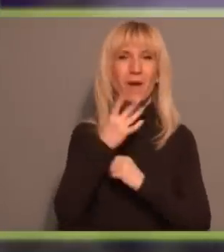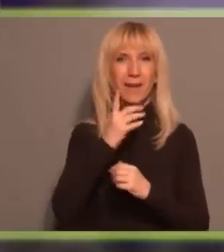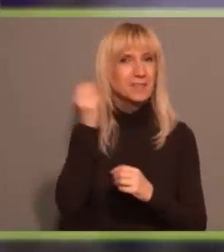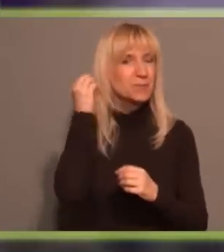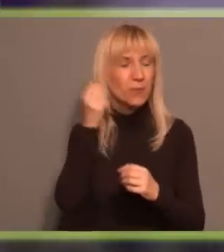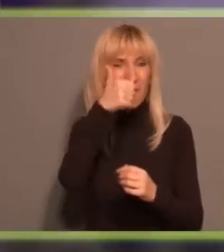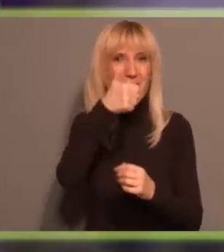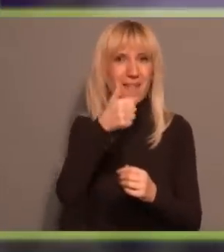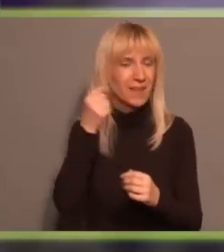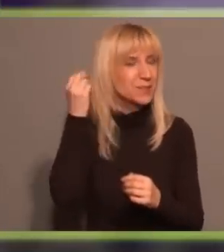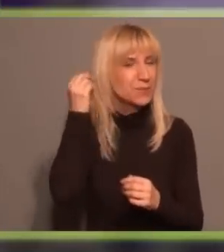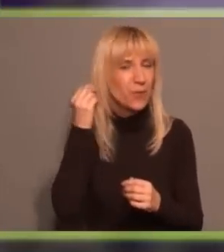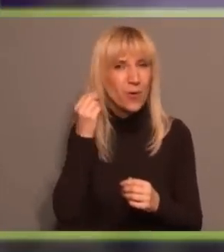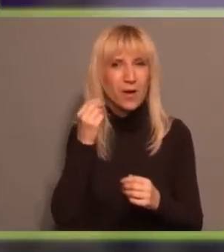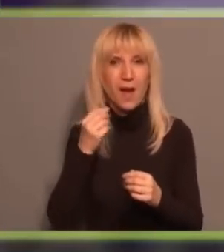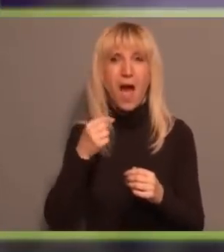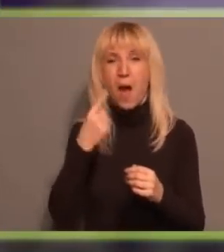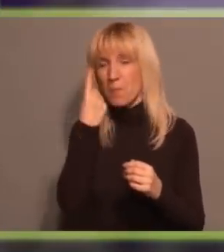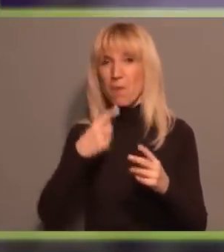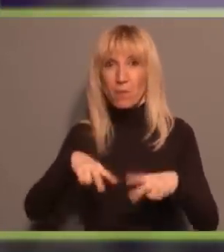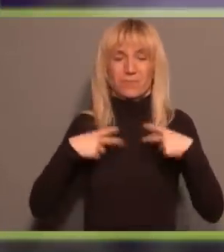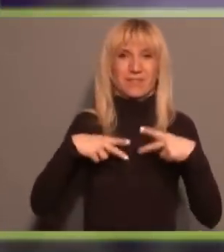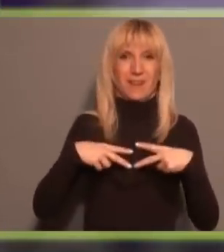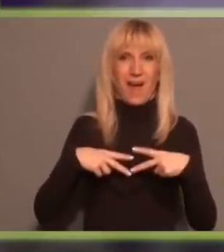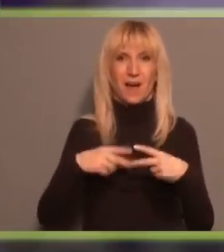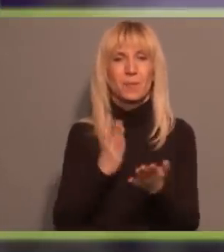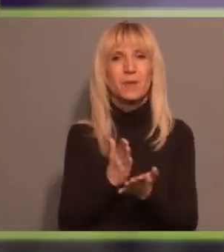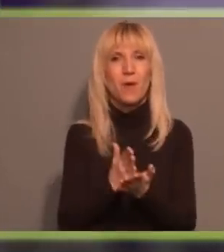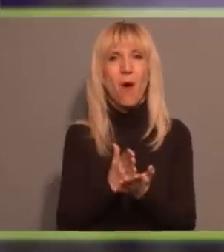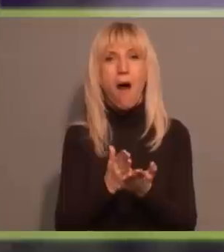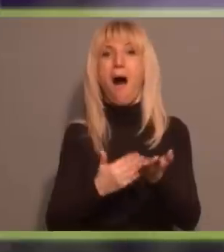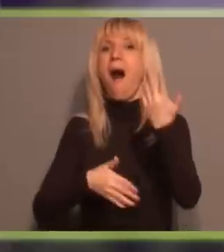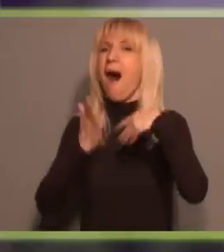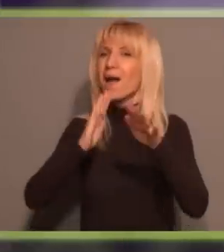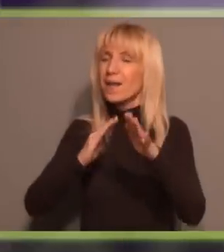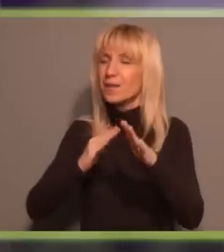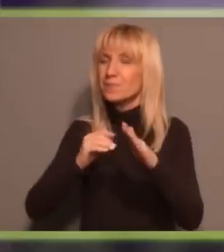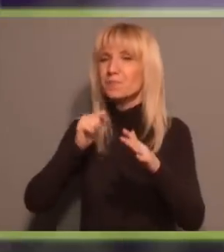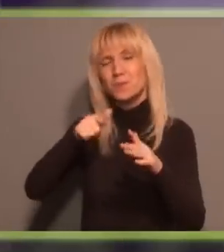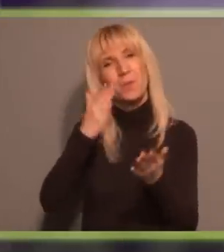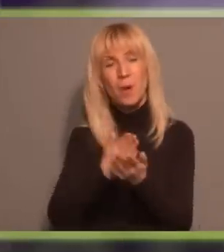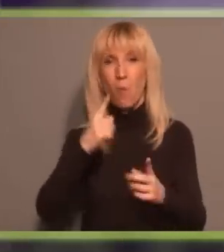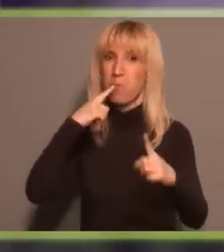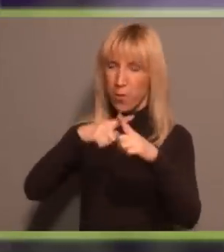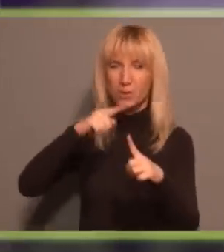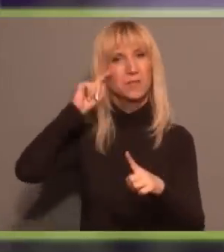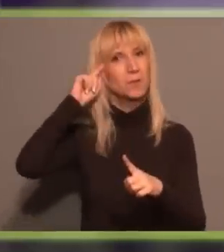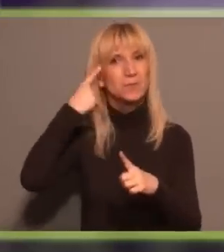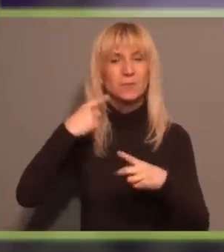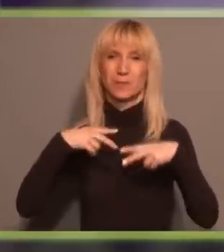Odmah kad sam čula jedan zvuk, jer mene je to strah bilo. Ali u pozitivnom